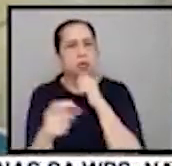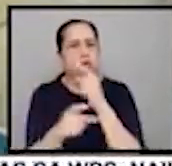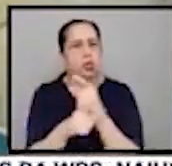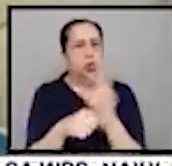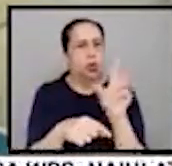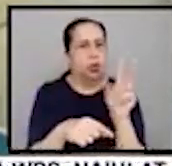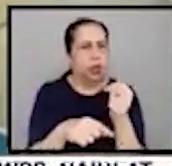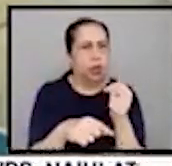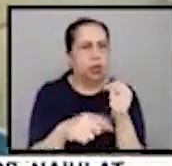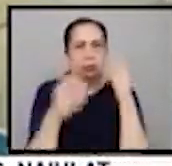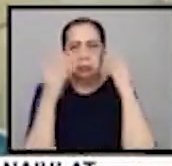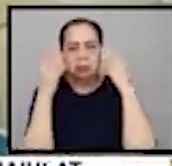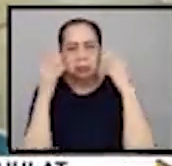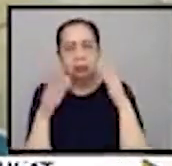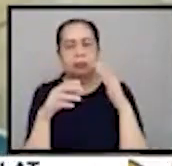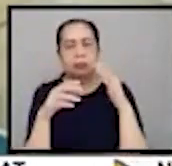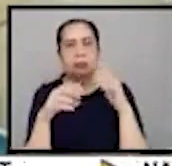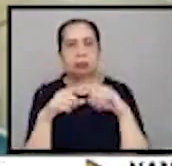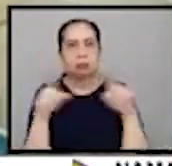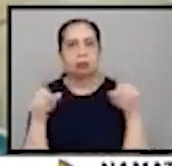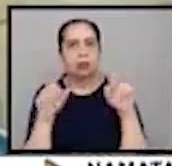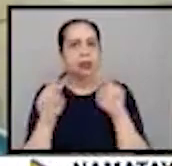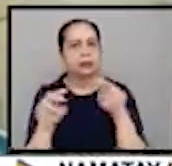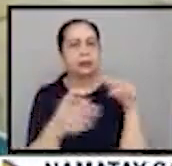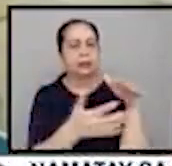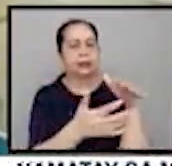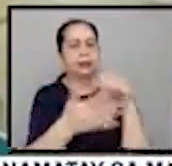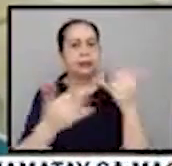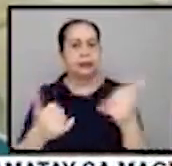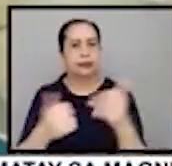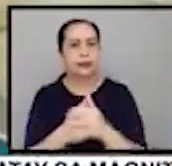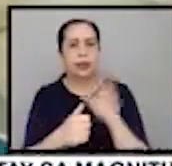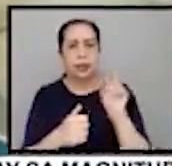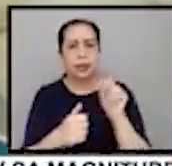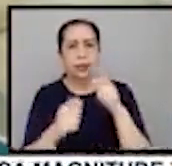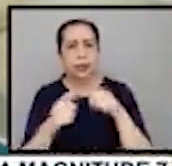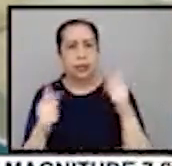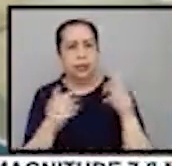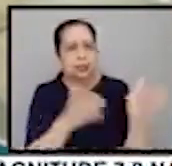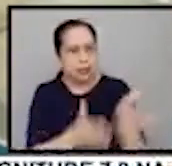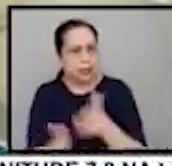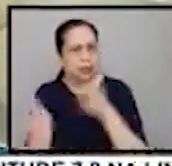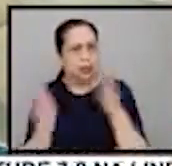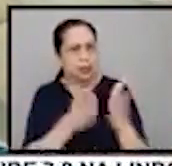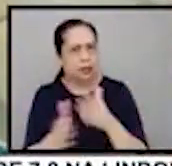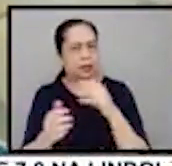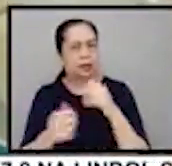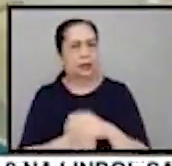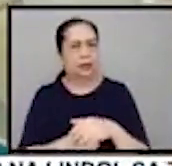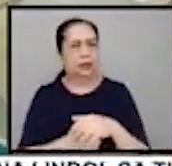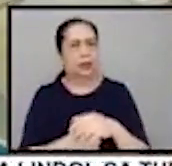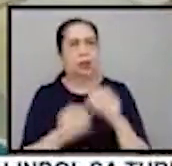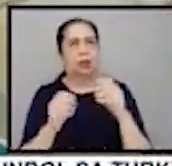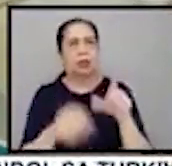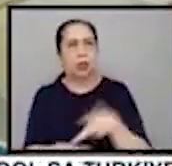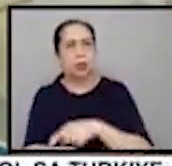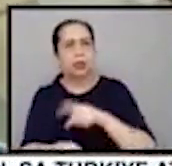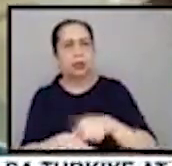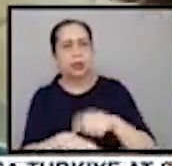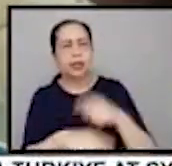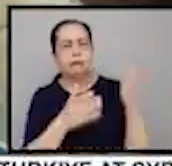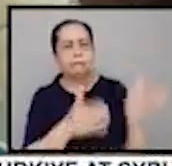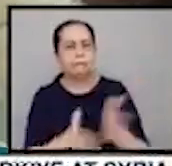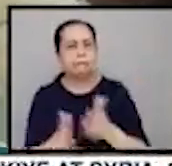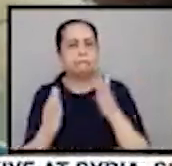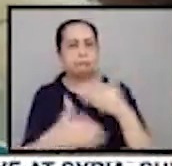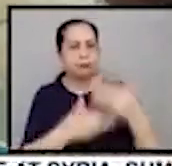kailan, pero pinag-aaralan na. No? Kasi kailangan nating iplano yan. Eh, no? Matagal na ma-implement yan. Kaya as